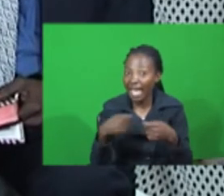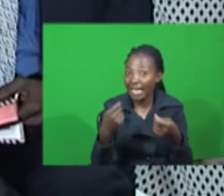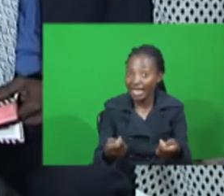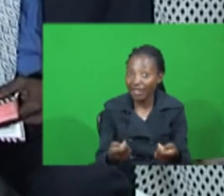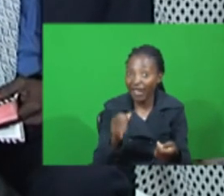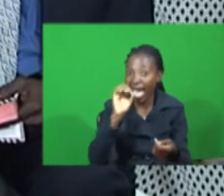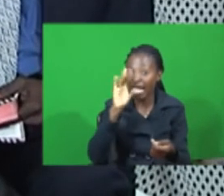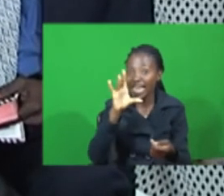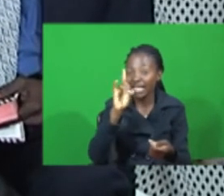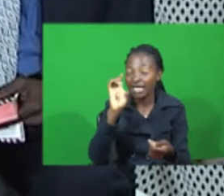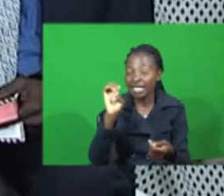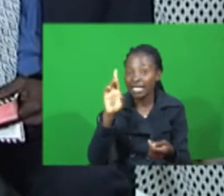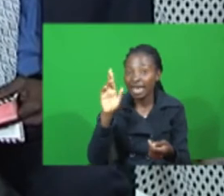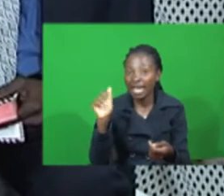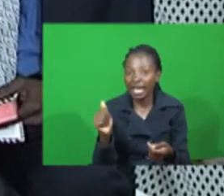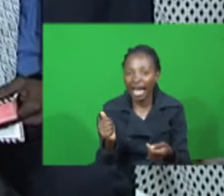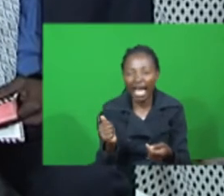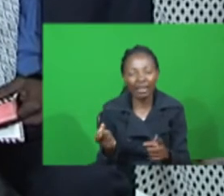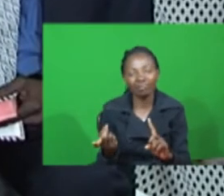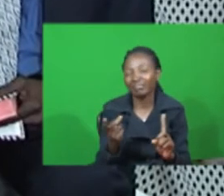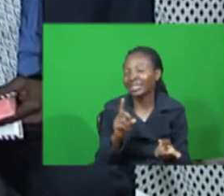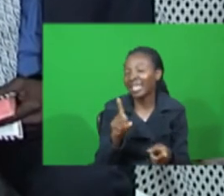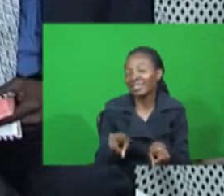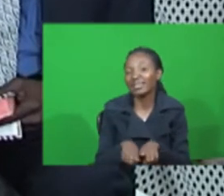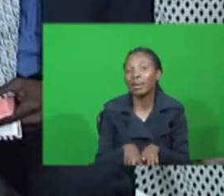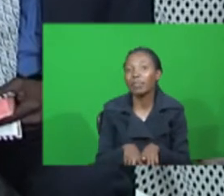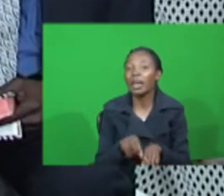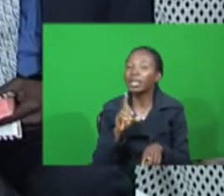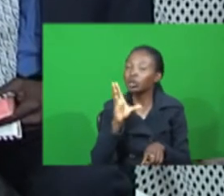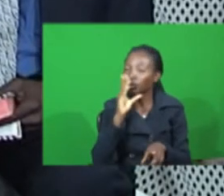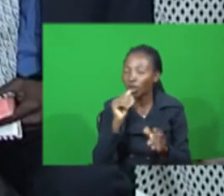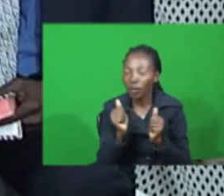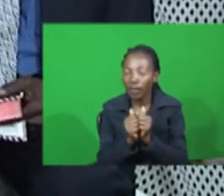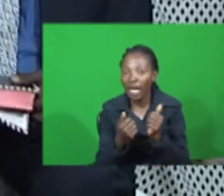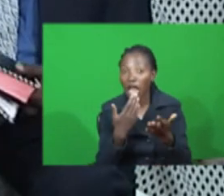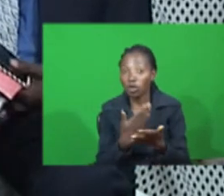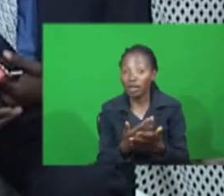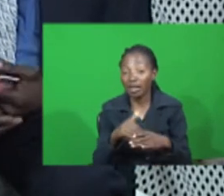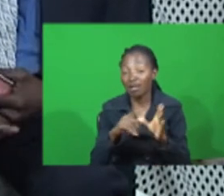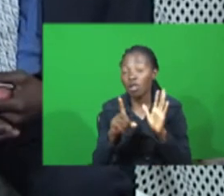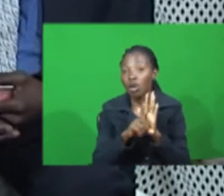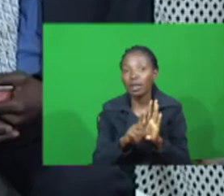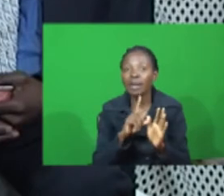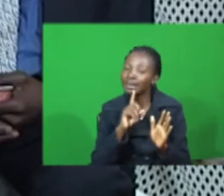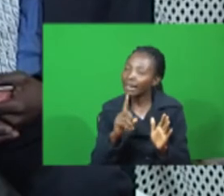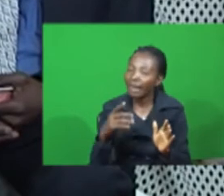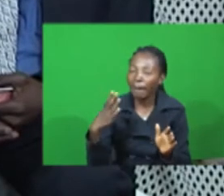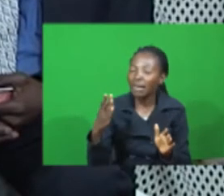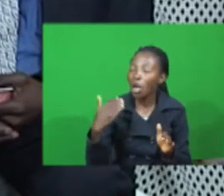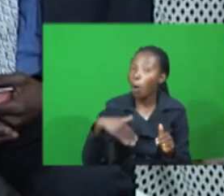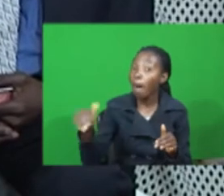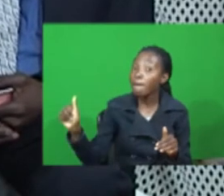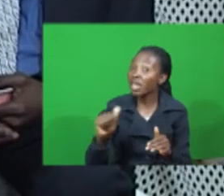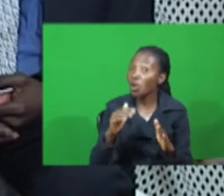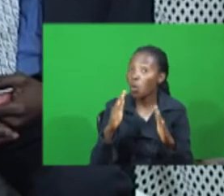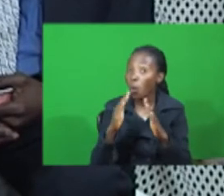naMwari kufa mukomana wani. Ndobva vataura nemurora. Zvikanzi murora kachidzokera kumusha kwenyu, Shera uyu